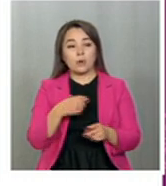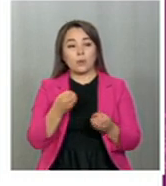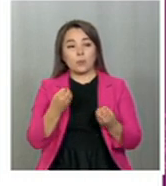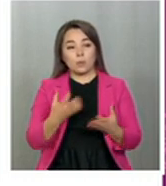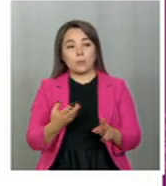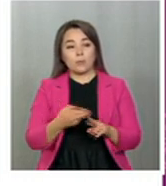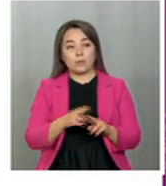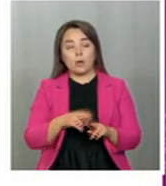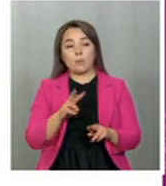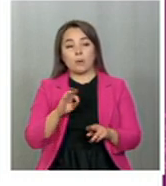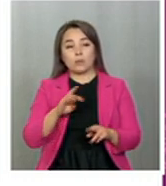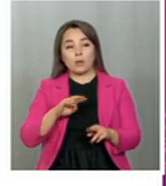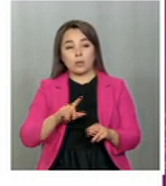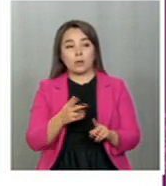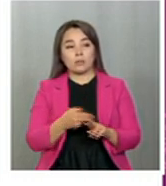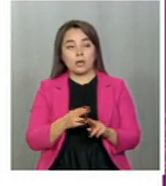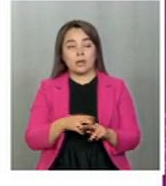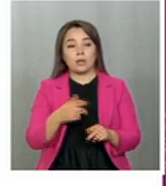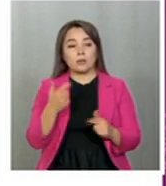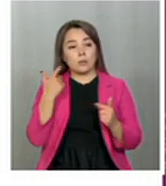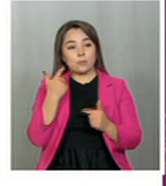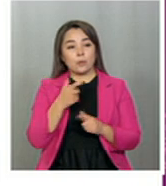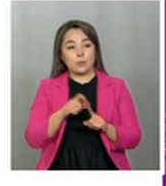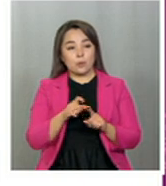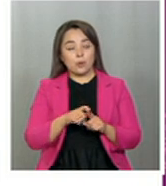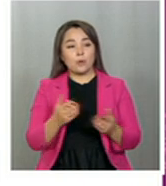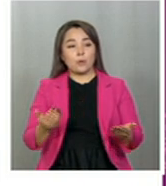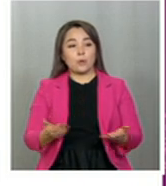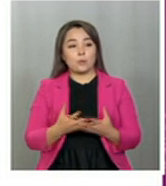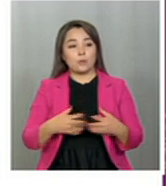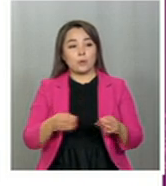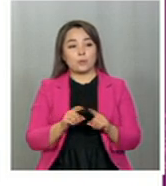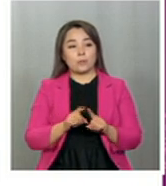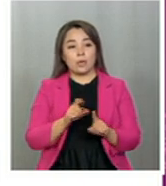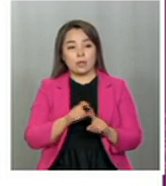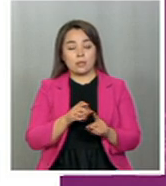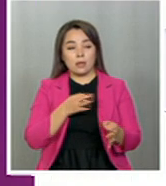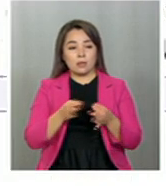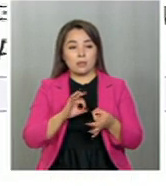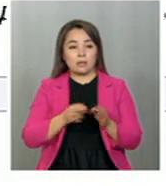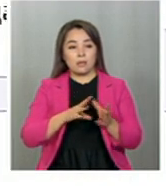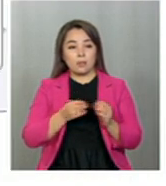монолог, шешендік сөз, тұрмыстағы әңгіме, тағы басқаларда көрініс береді.